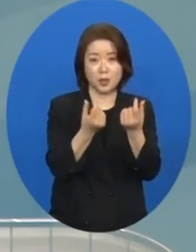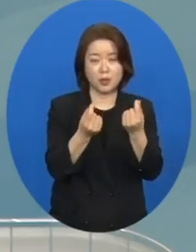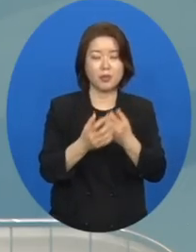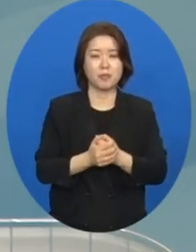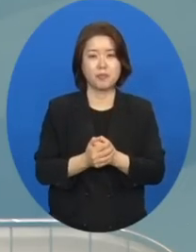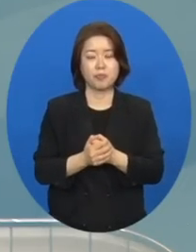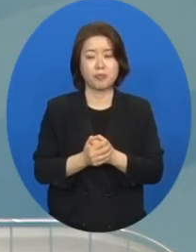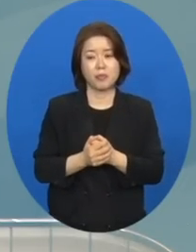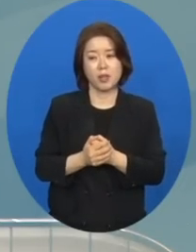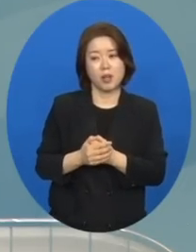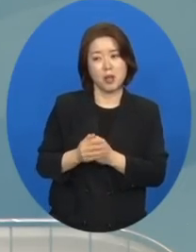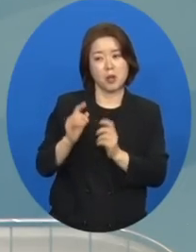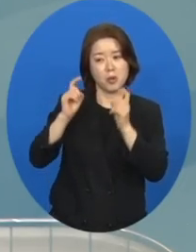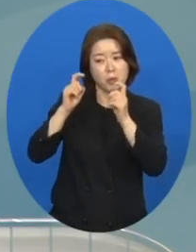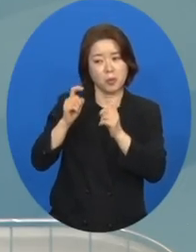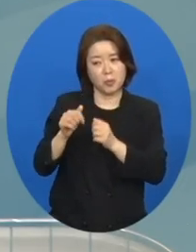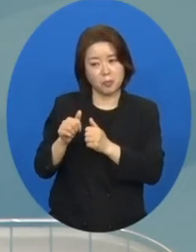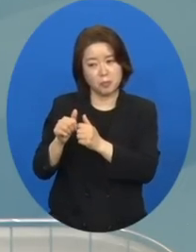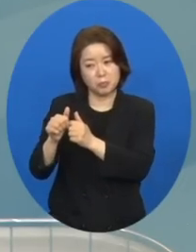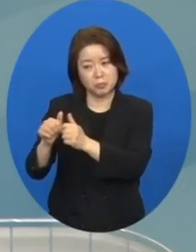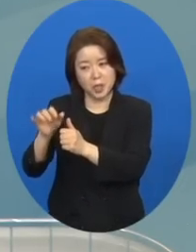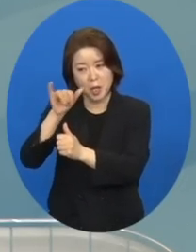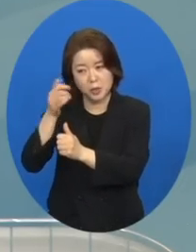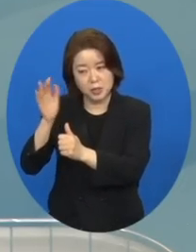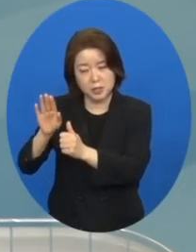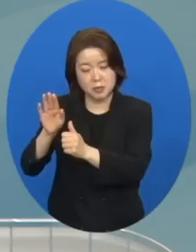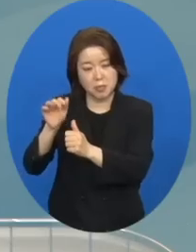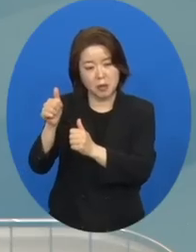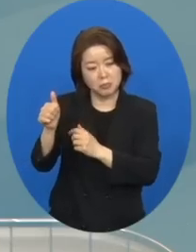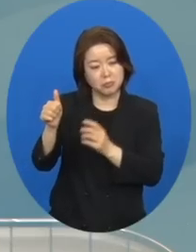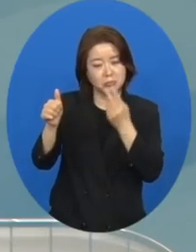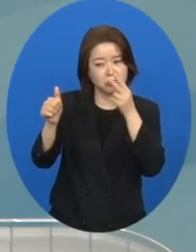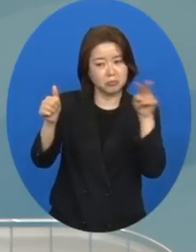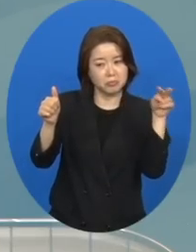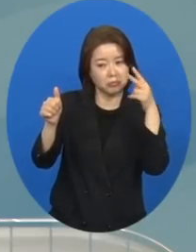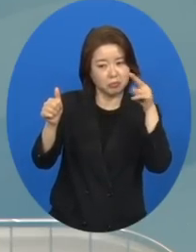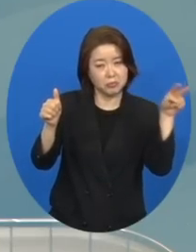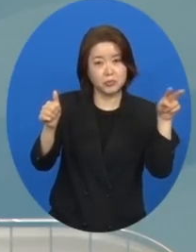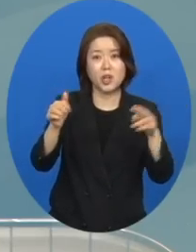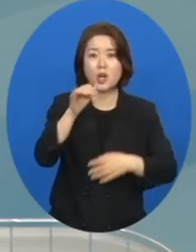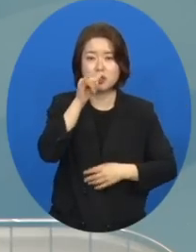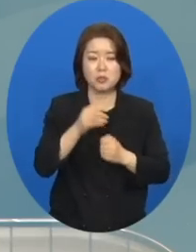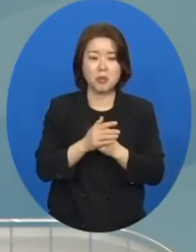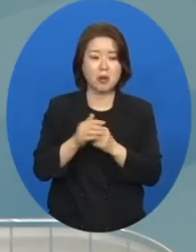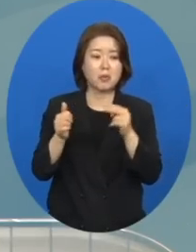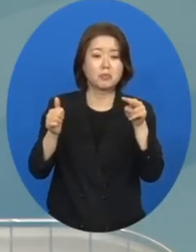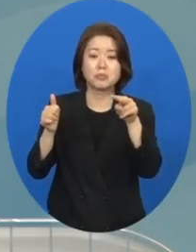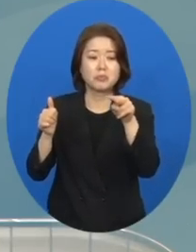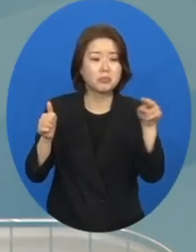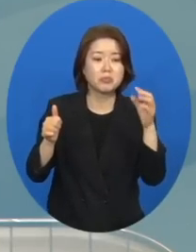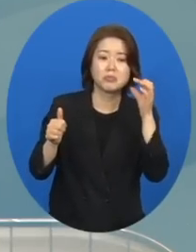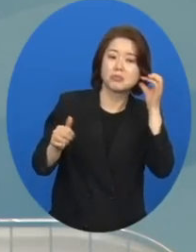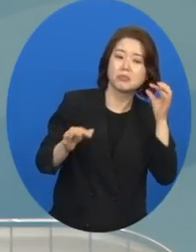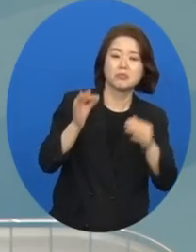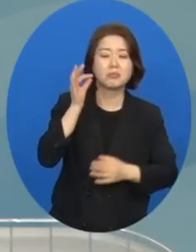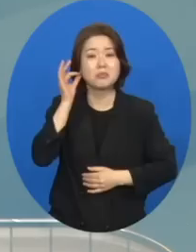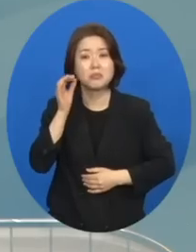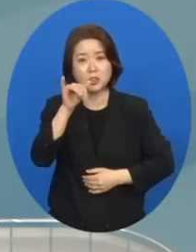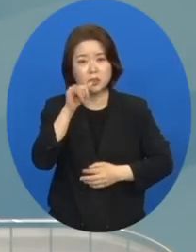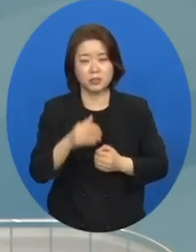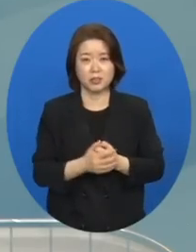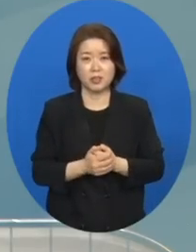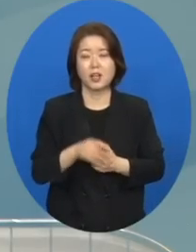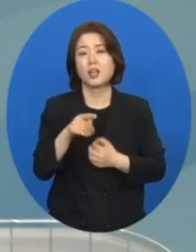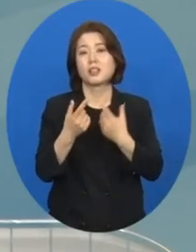한편으로는 목자를 따른다고 나지만 드립 두리번거리며 이것저것 기웃거리며 그렇게